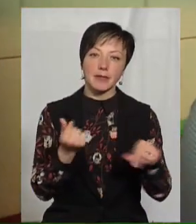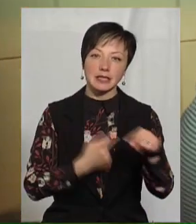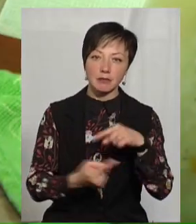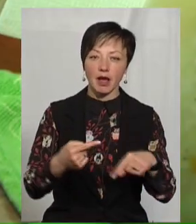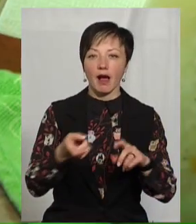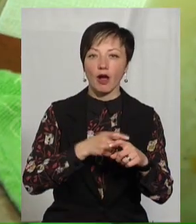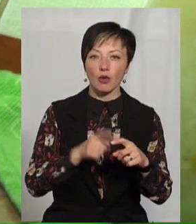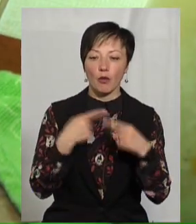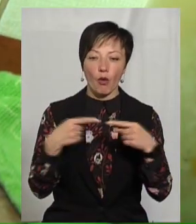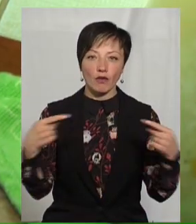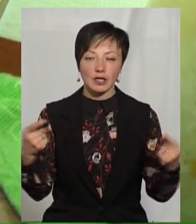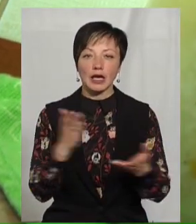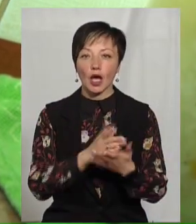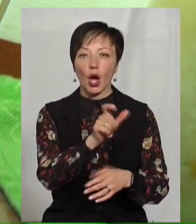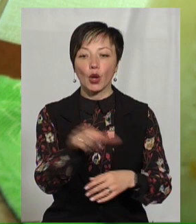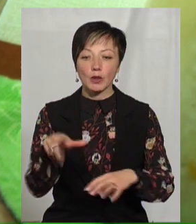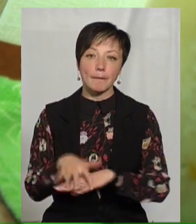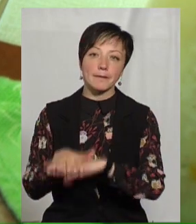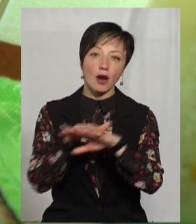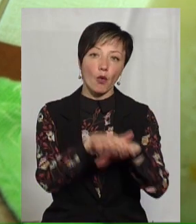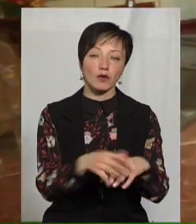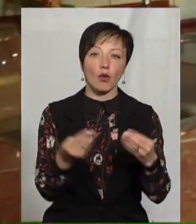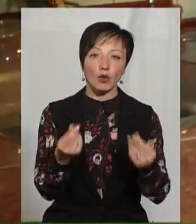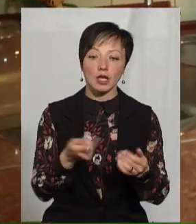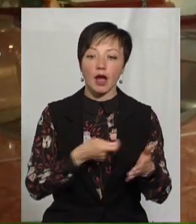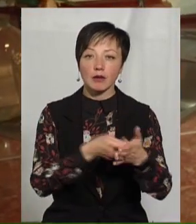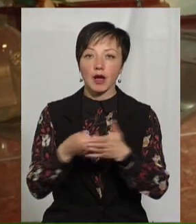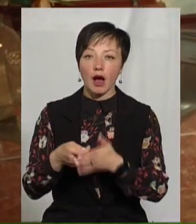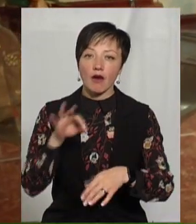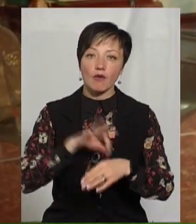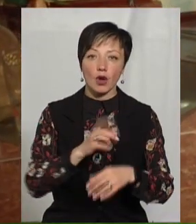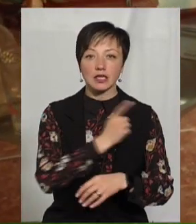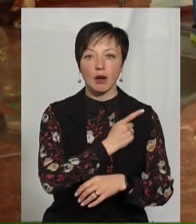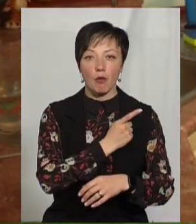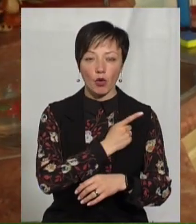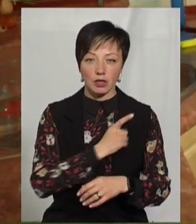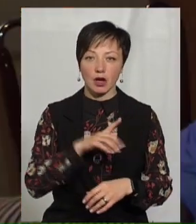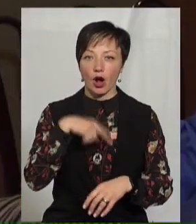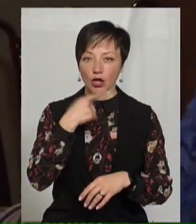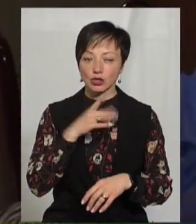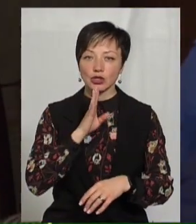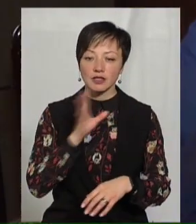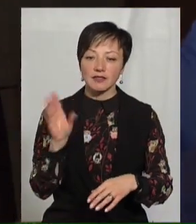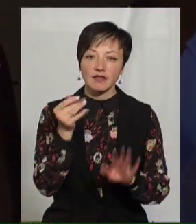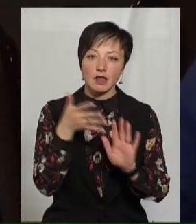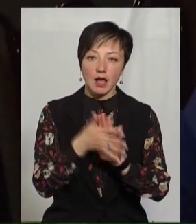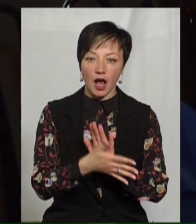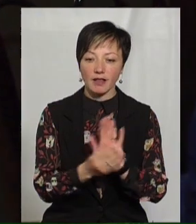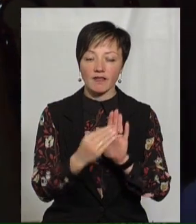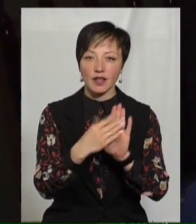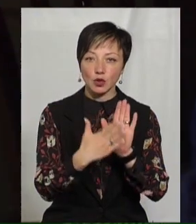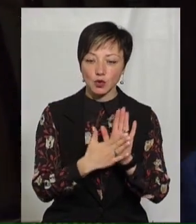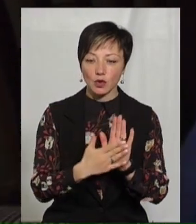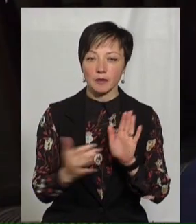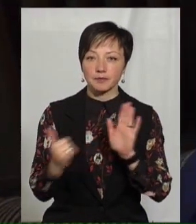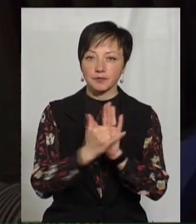овочі. Чимало є й кам'янчан, котрі перераховують кошти для харчування недужих і самотніх, каже волонтерка. Та додає, всі витрати фіксує, викладає на своїй сторінці